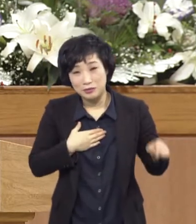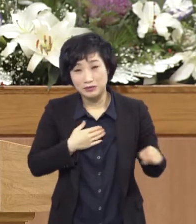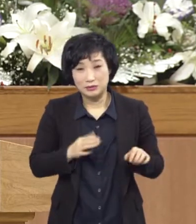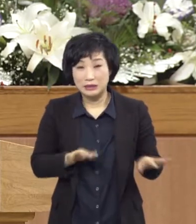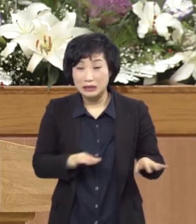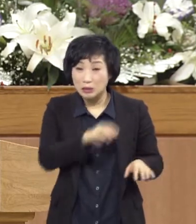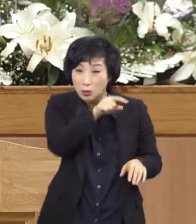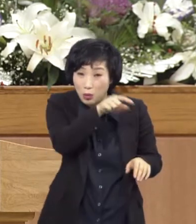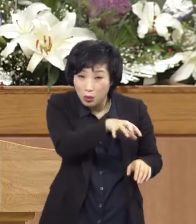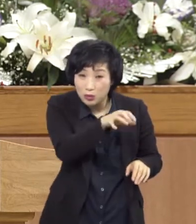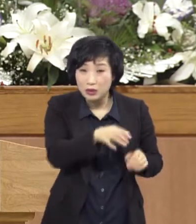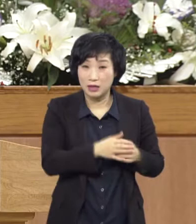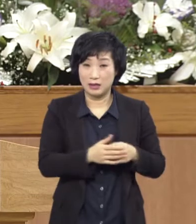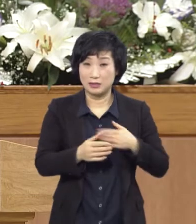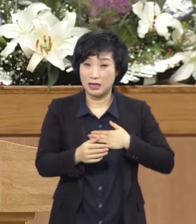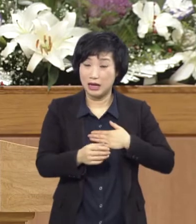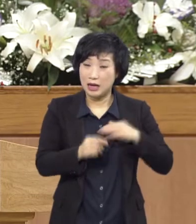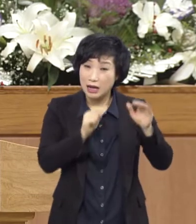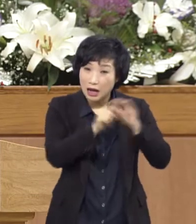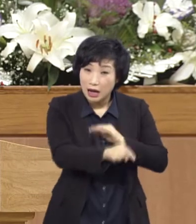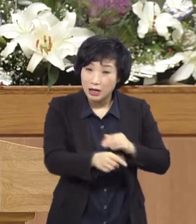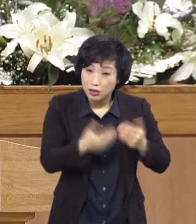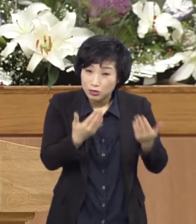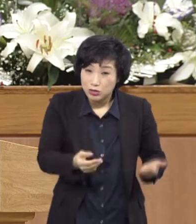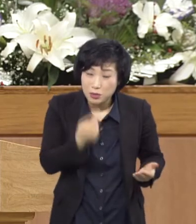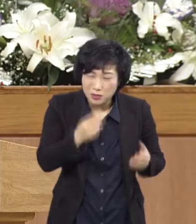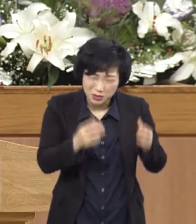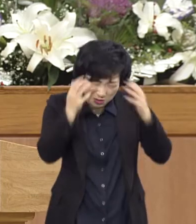그런 곳에 가서 쉼없이